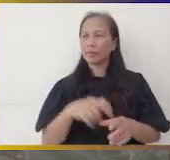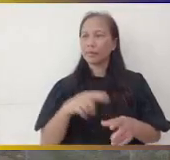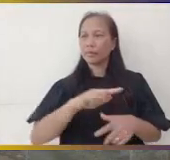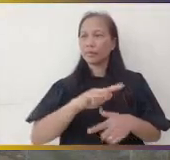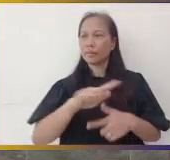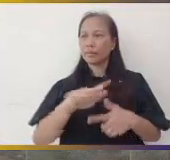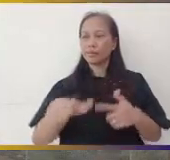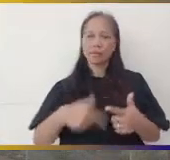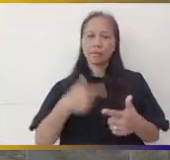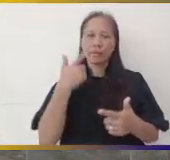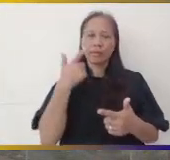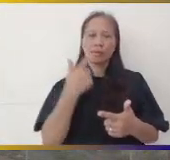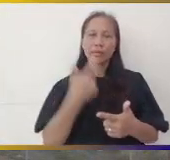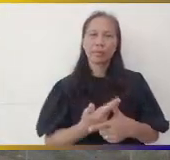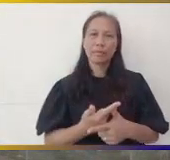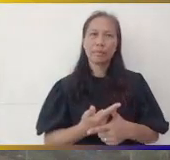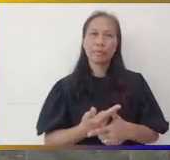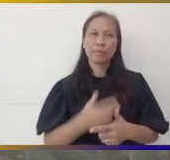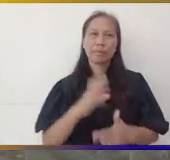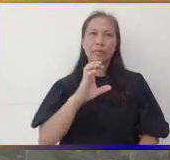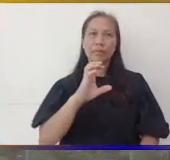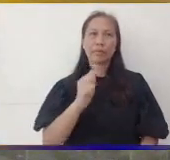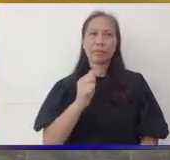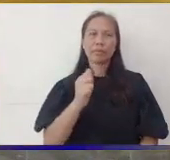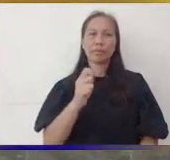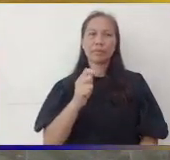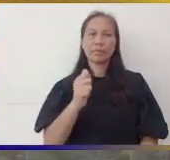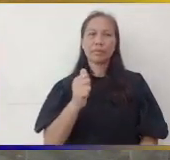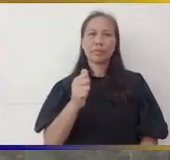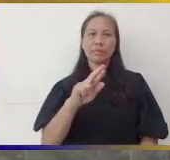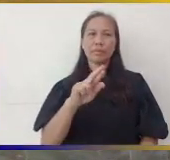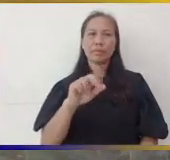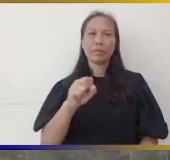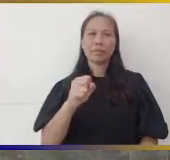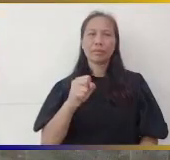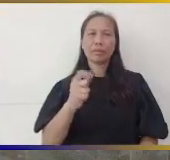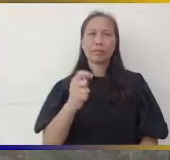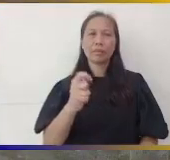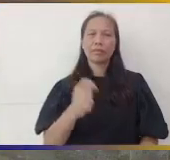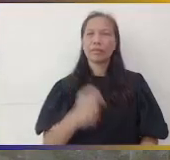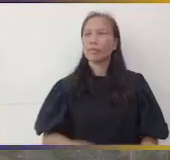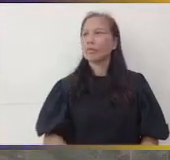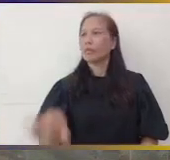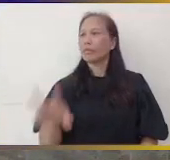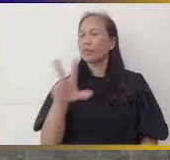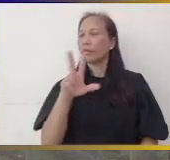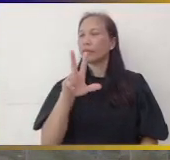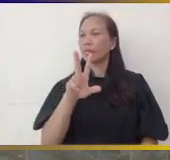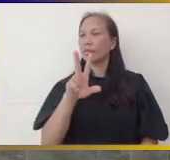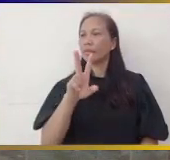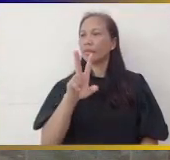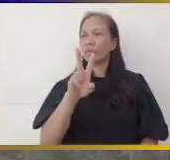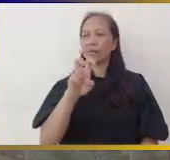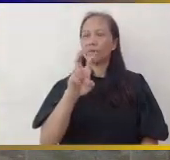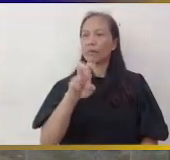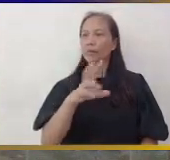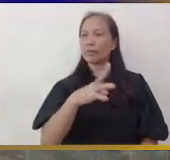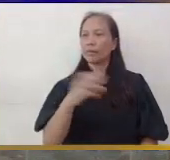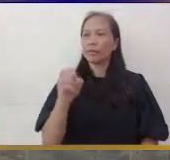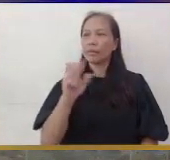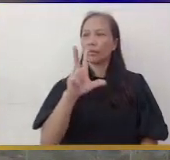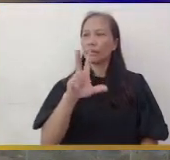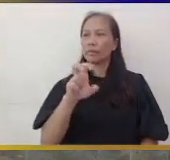cist movement during the 12th and 13th century a you see during the 12th and